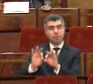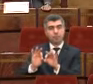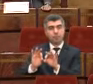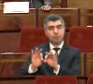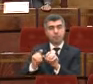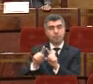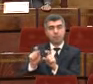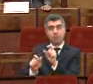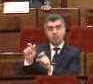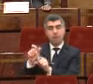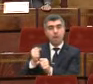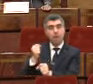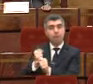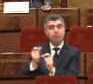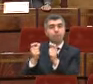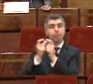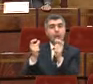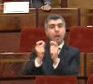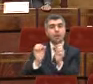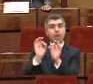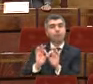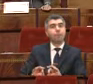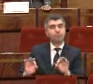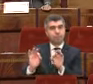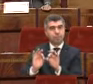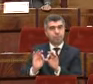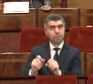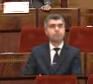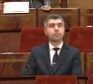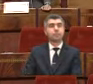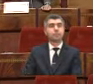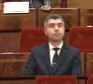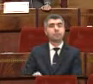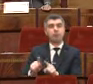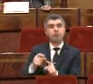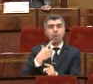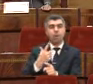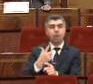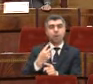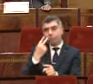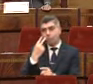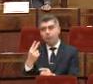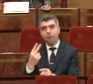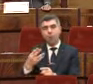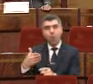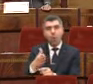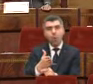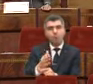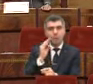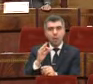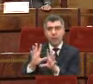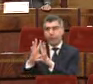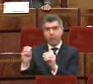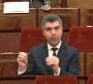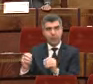يشتغلوا به هذوك المصانع، يباع خارج هذه المنطقه هذه، وكاين بعض الاصناف اللي كاع ما كنلقاوهاش تما، هي لا كوربين، لو ستوك